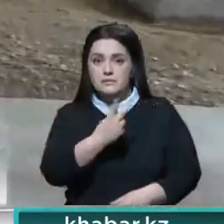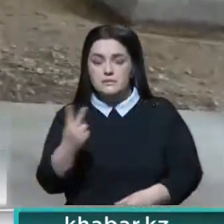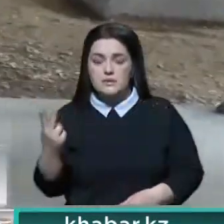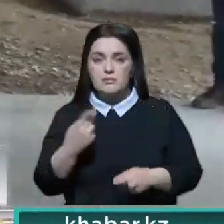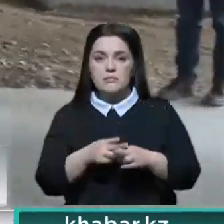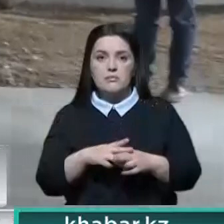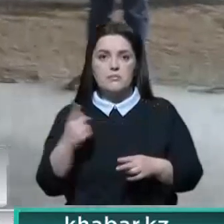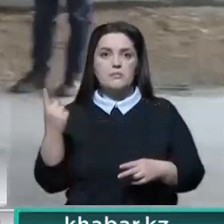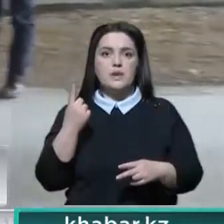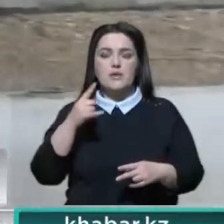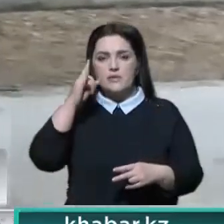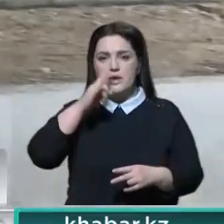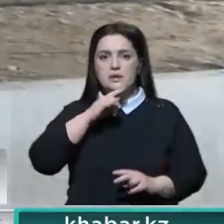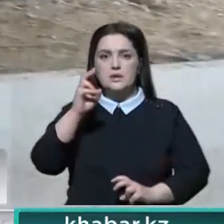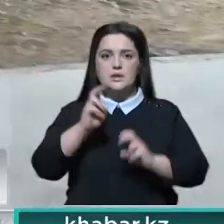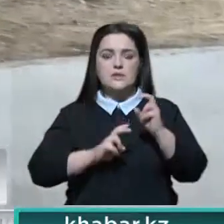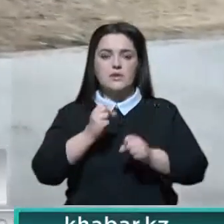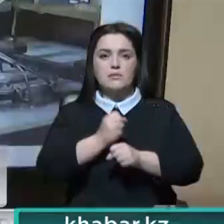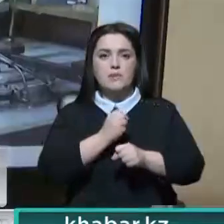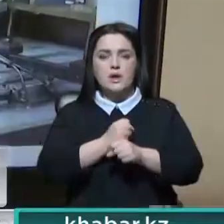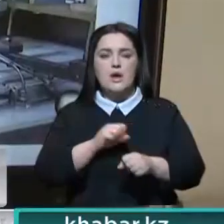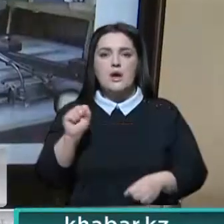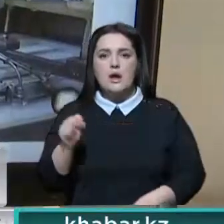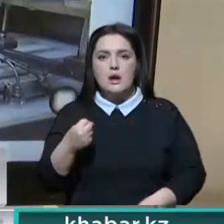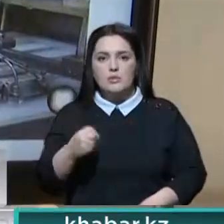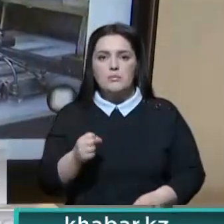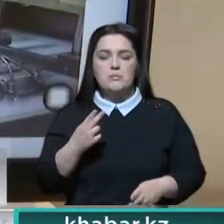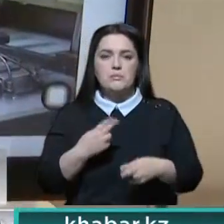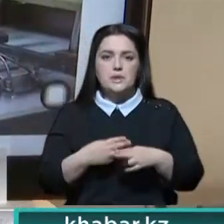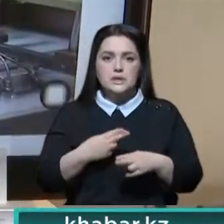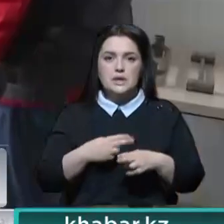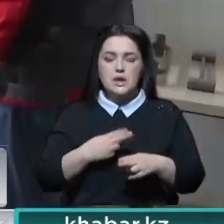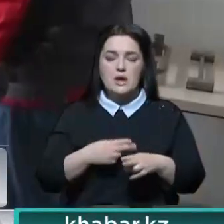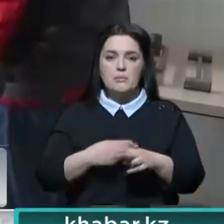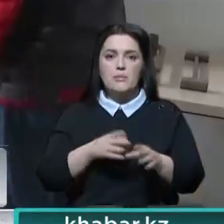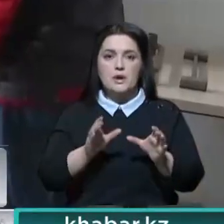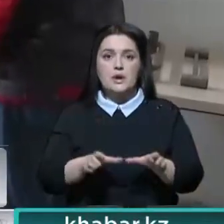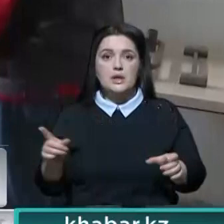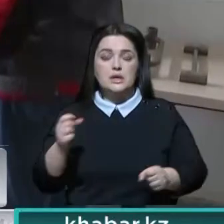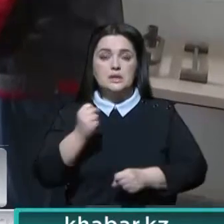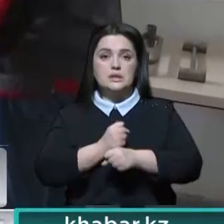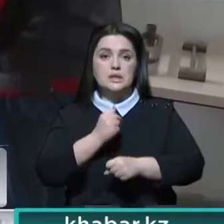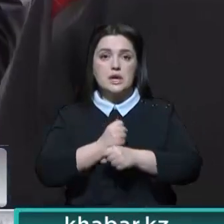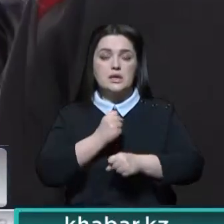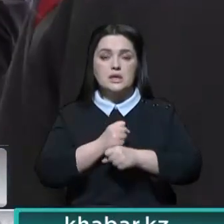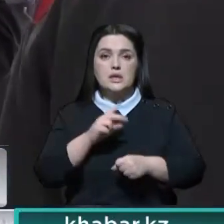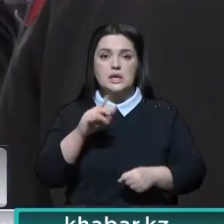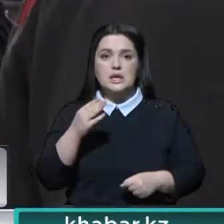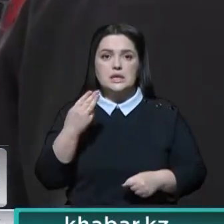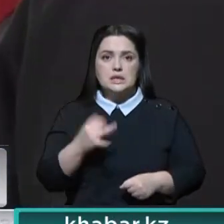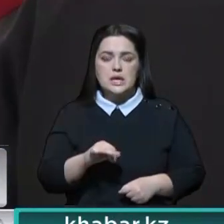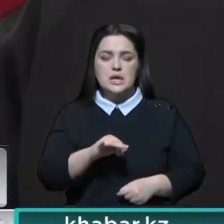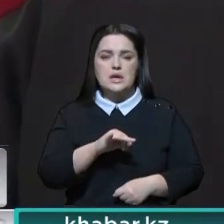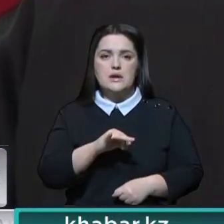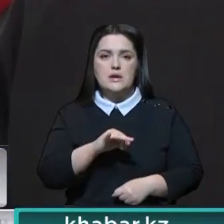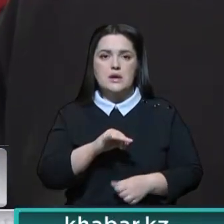строительства первого в Казахстане завода по производству алюминиевых и биметаллических радиаторов отопления. Их изготавливают методом литья под высоким давлением.